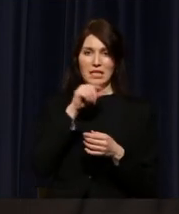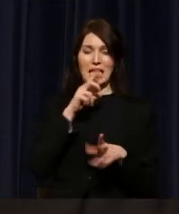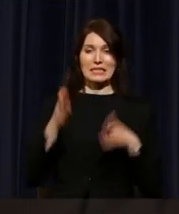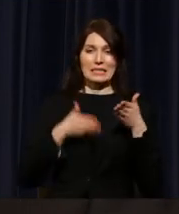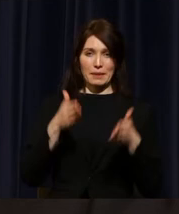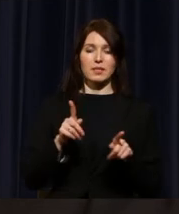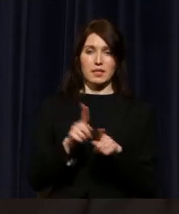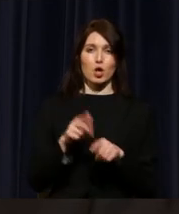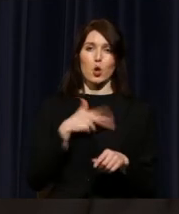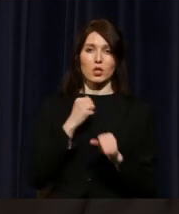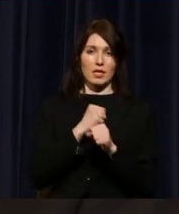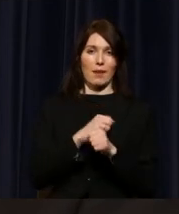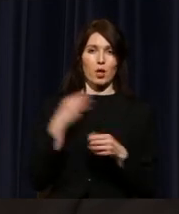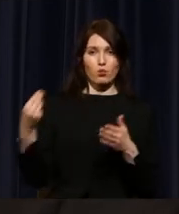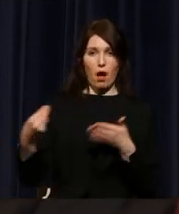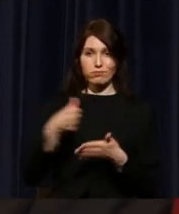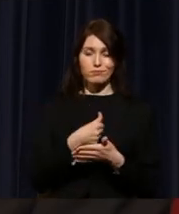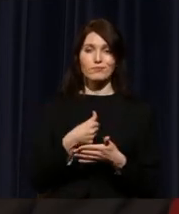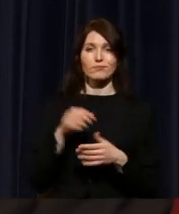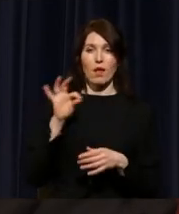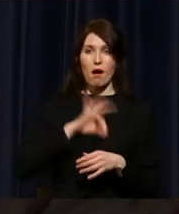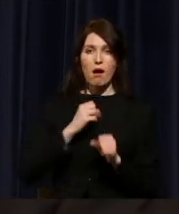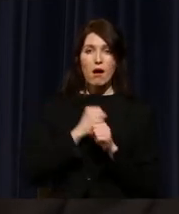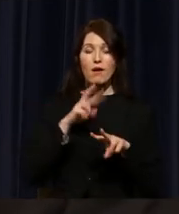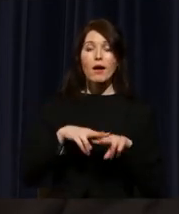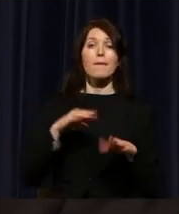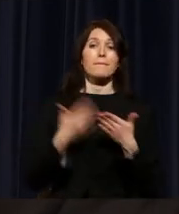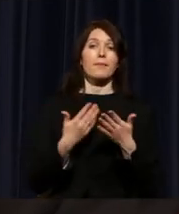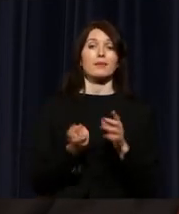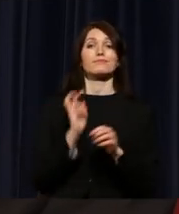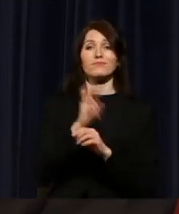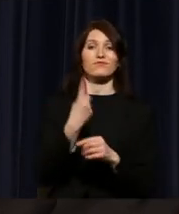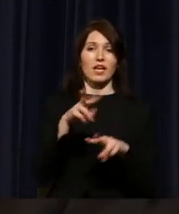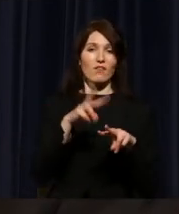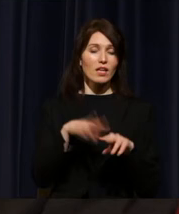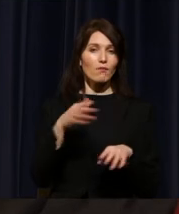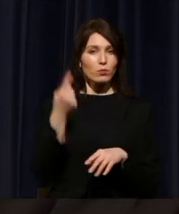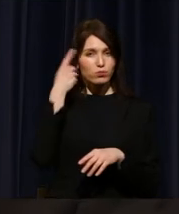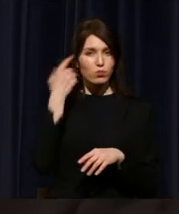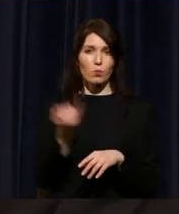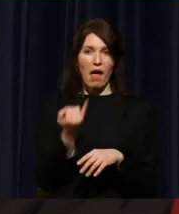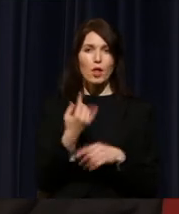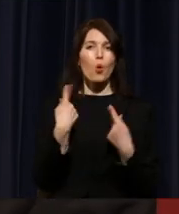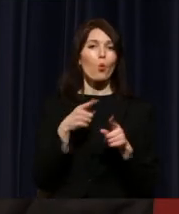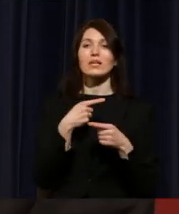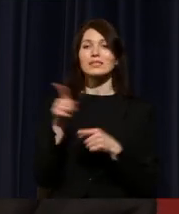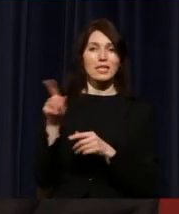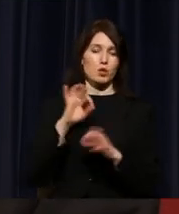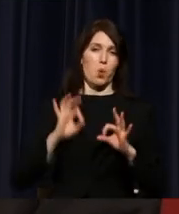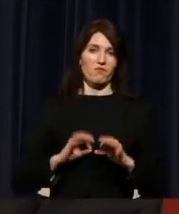nozīmē, ka tā praksis daudzveidi, jo reizēm pat varbūt aizējot vienā, tu var arī painteresēties, ko dara citas